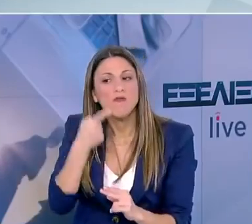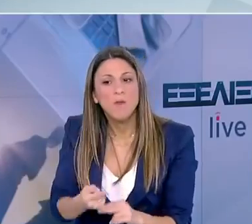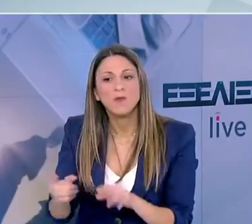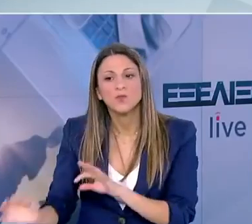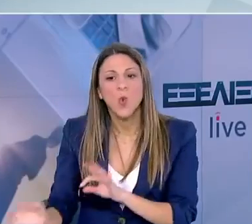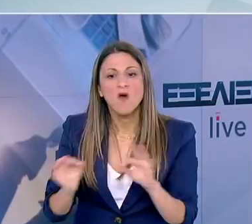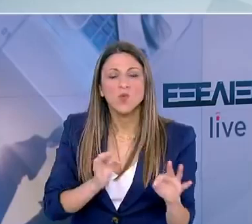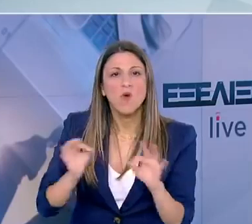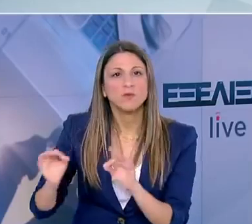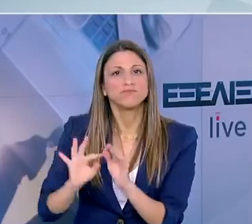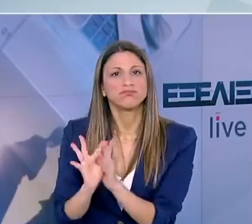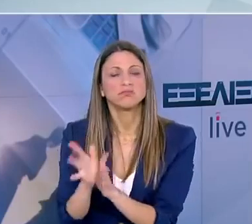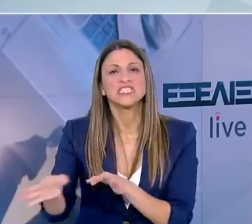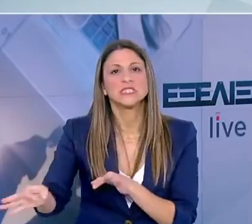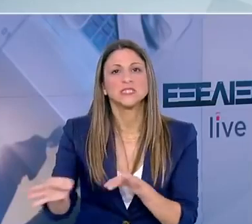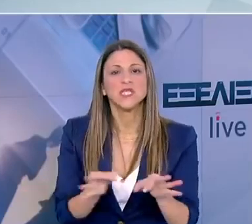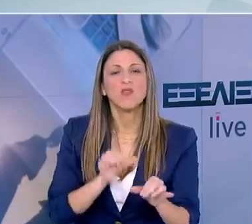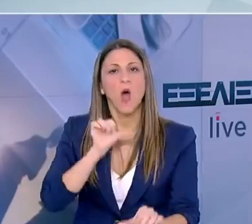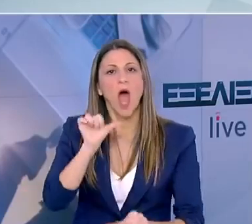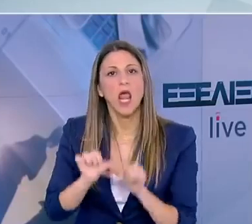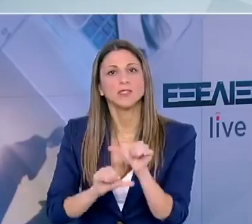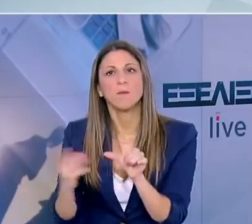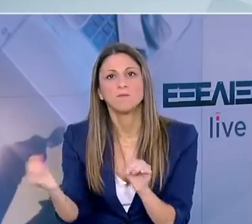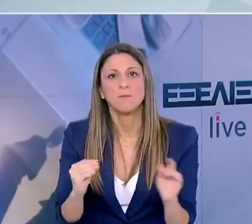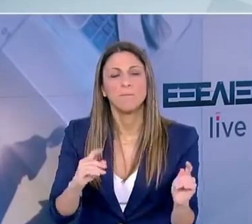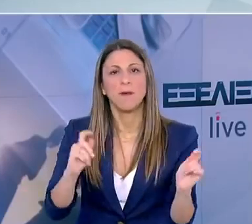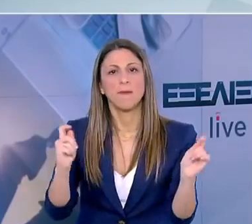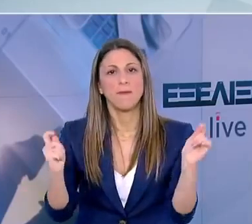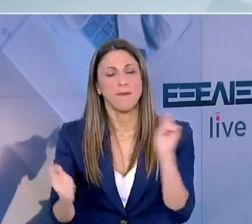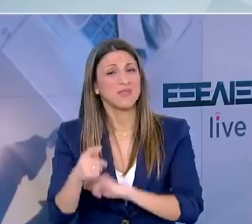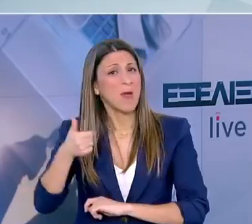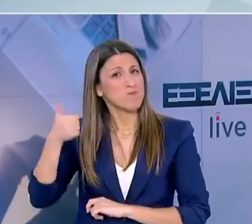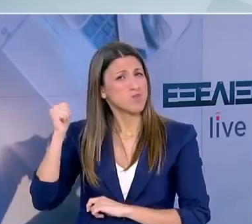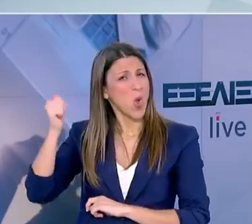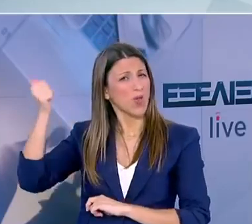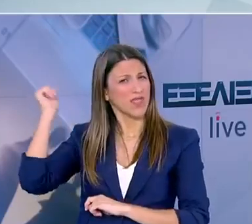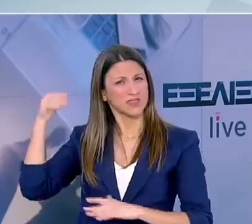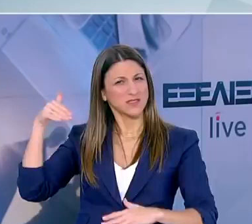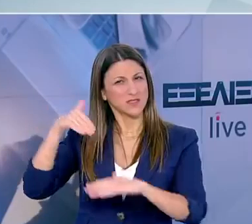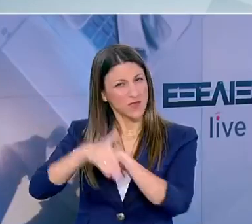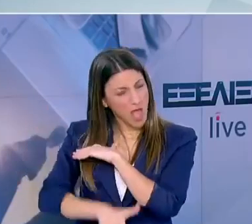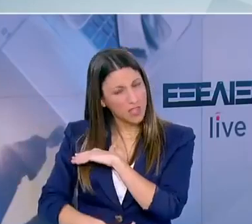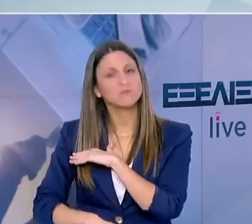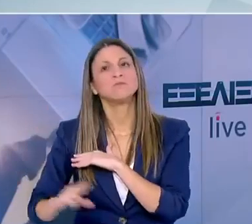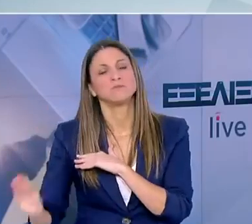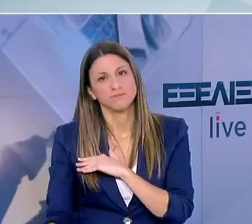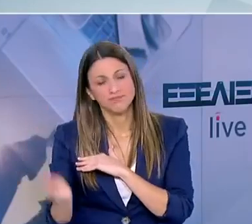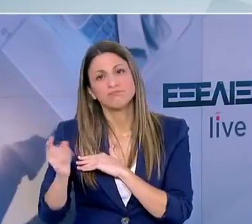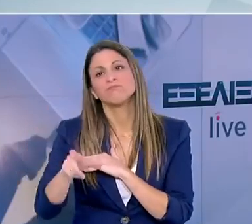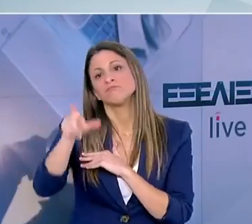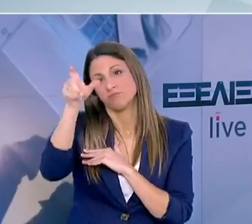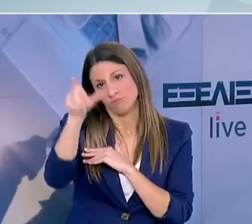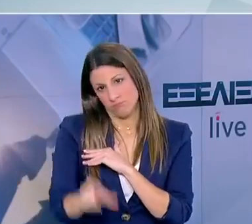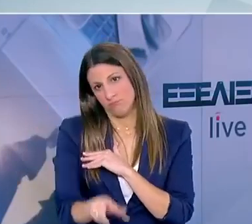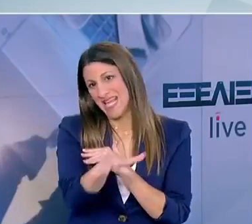αξιολογούνται και το σχέδιο δράσης μας επικαιροποιείται. Από προχθές το βράδυ έχουμε να αντιμετωπίσουμε μια πολύ